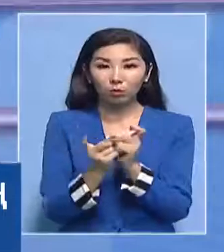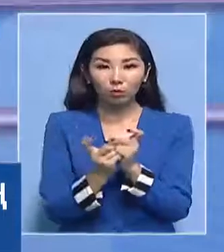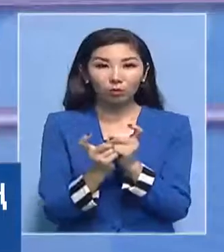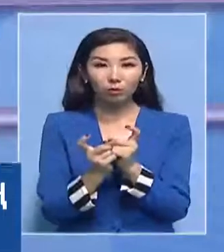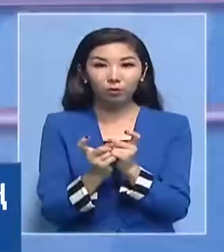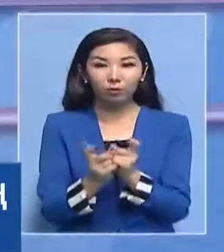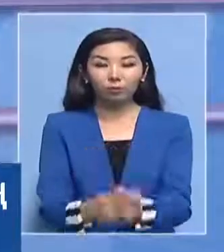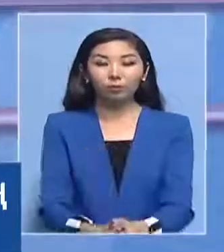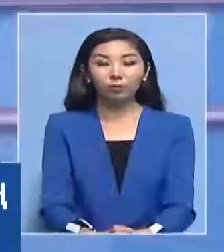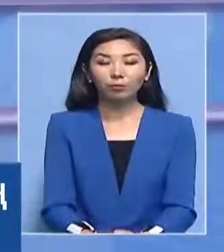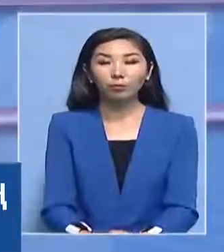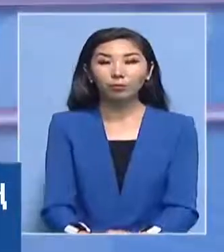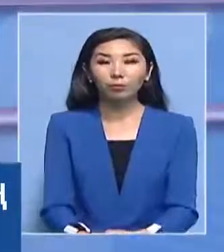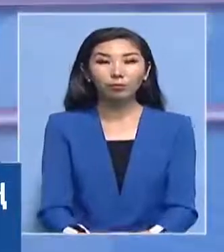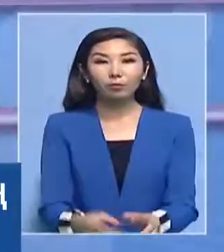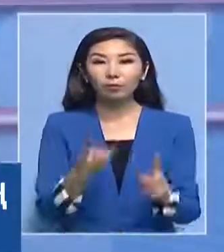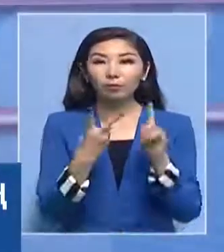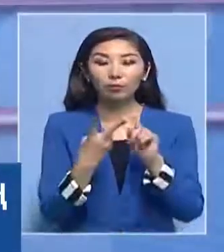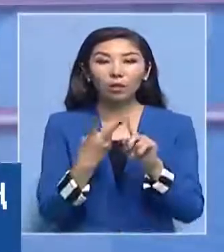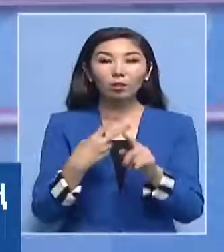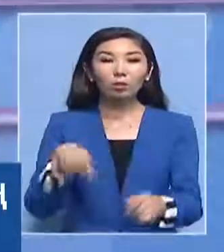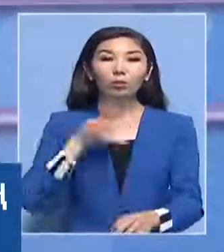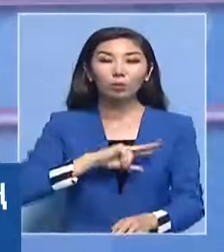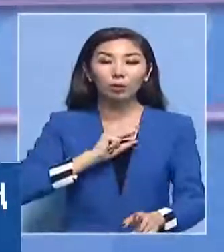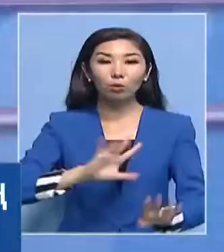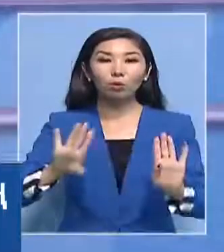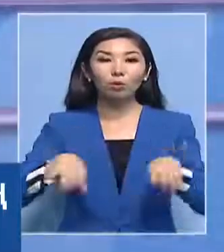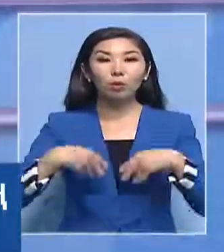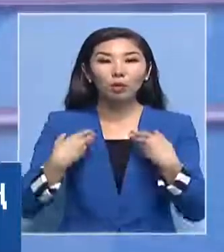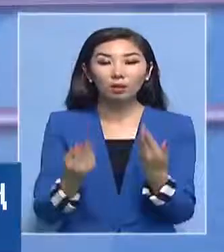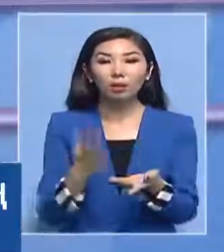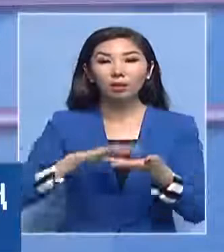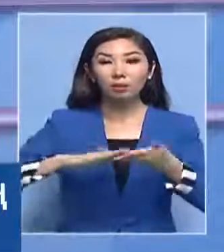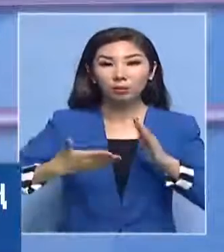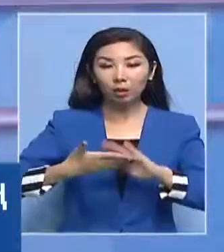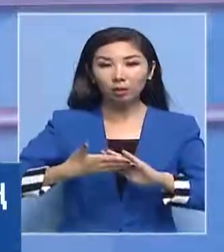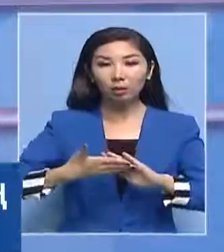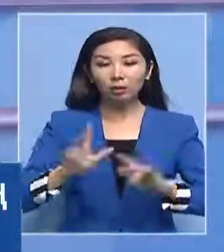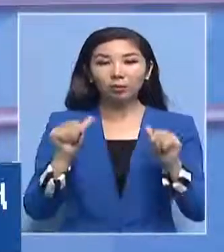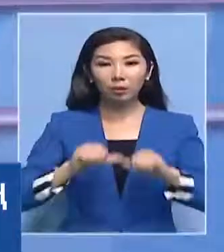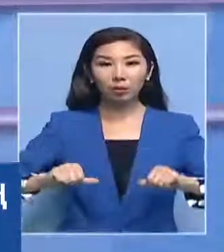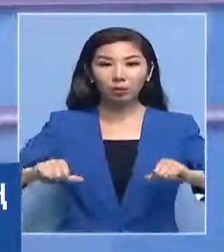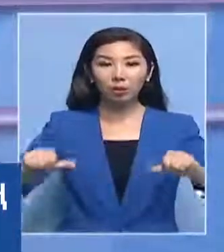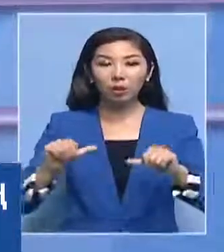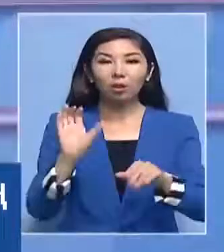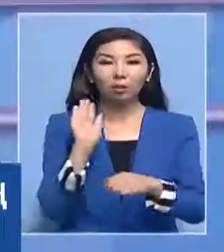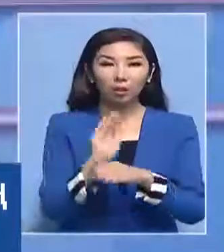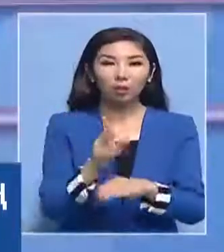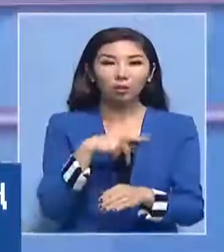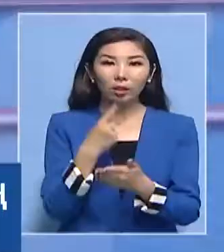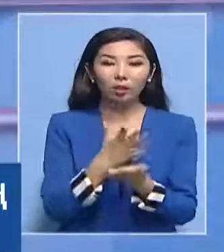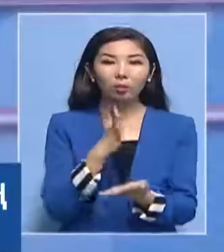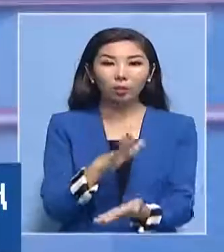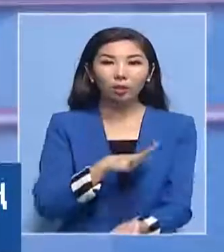жаңағы риза болмайды. Екінші жағынан жұмыс берушінің жаңағы келісім жаңағы комиссиясында тағы сұрақтар болады. Сол